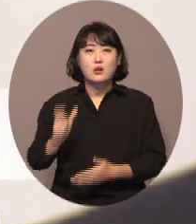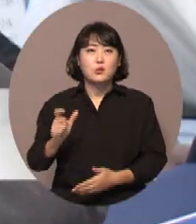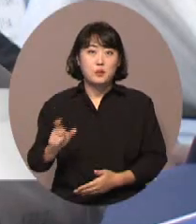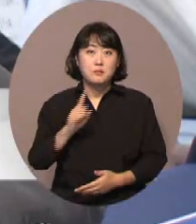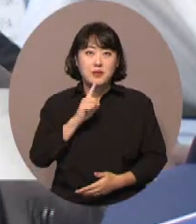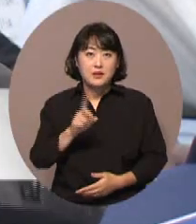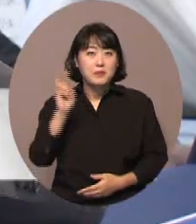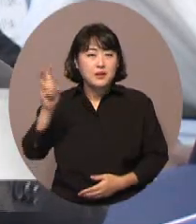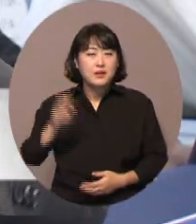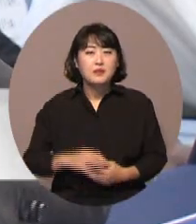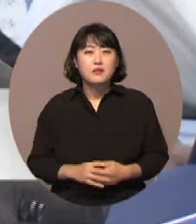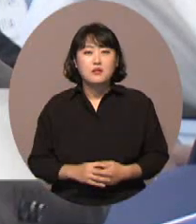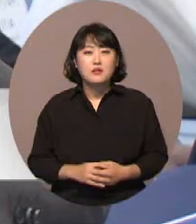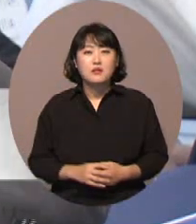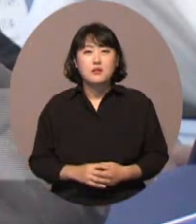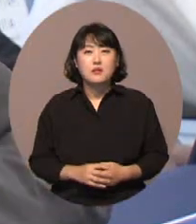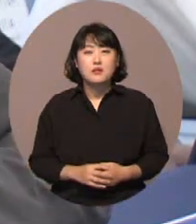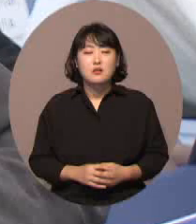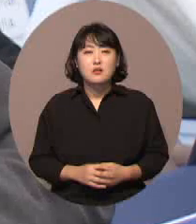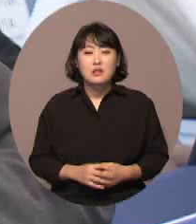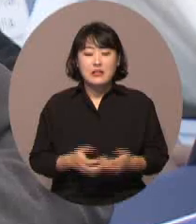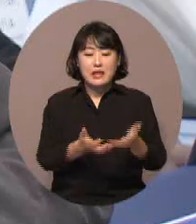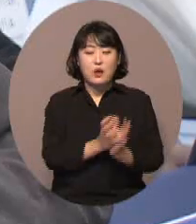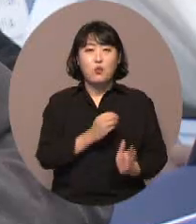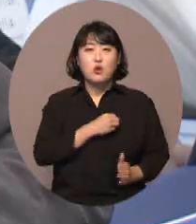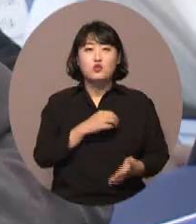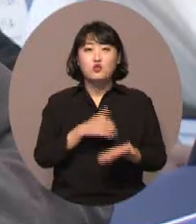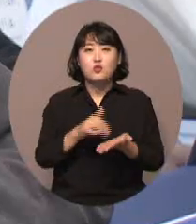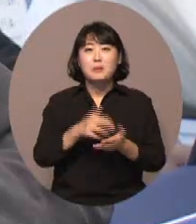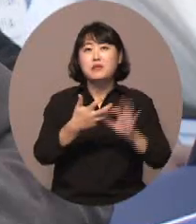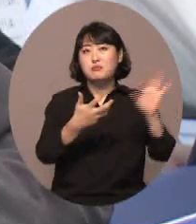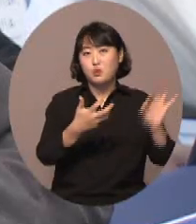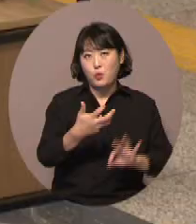보이며 전당대회 경선은 당원 선거인단 투표